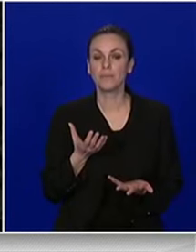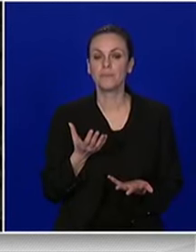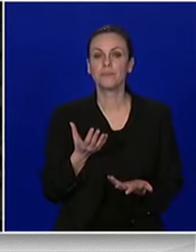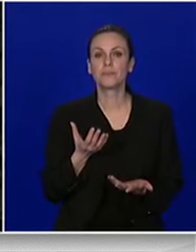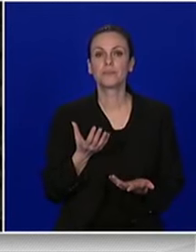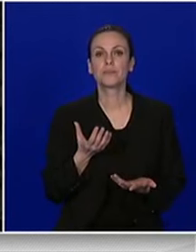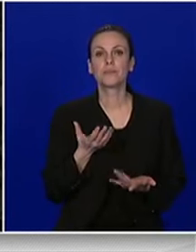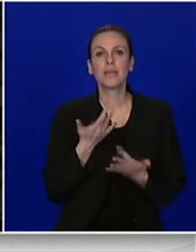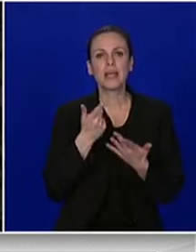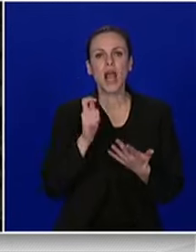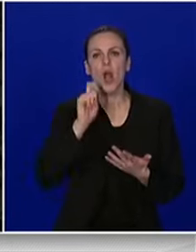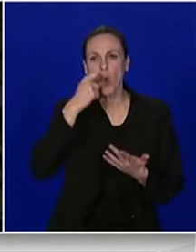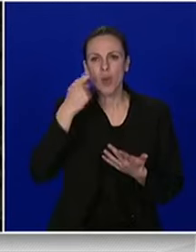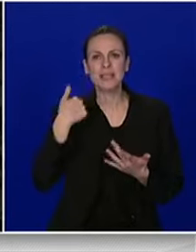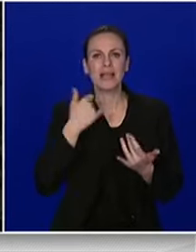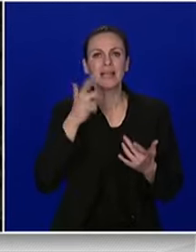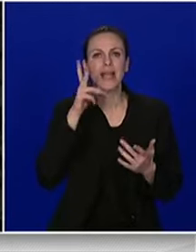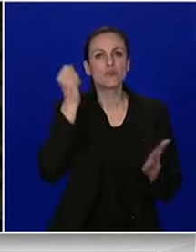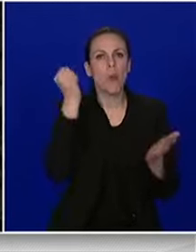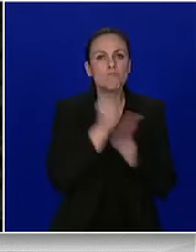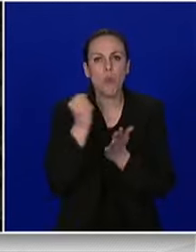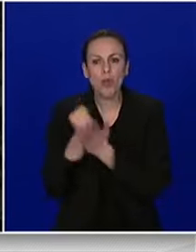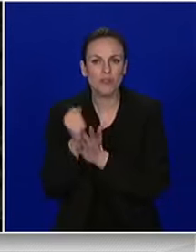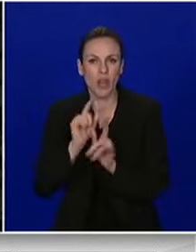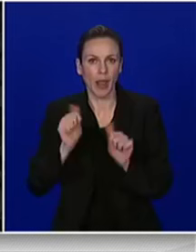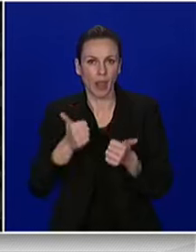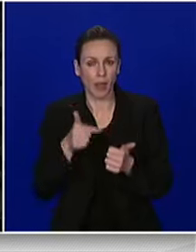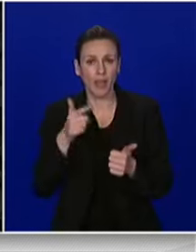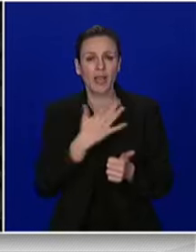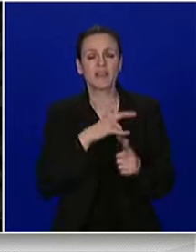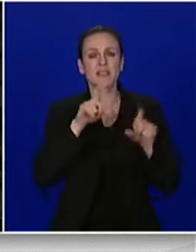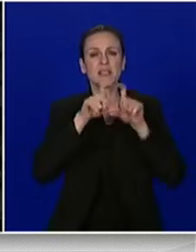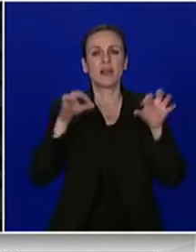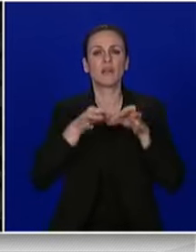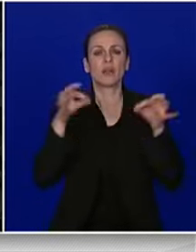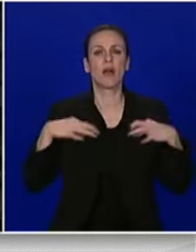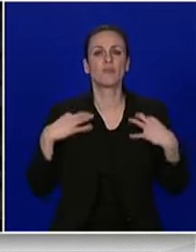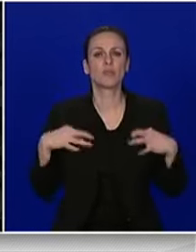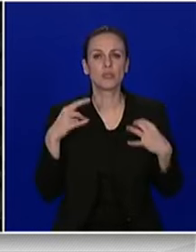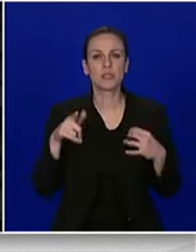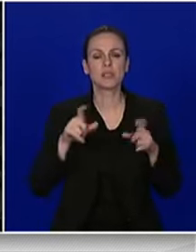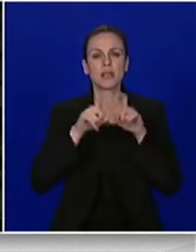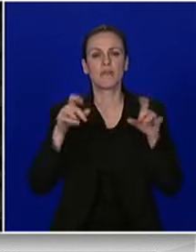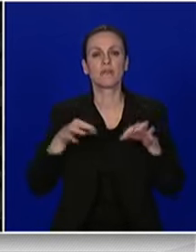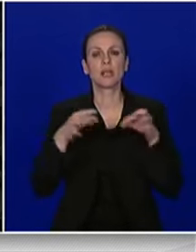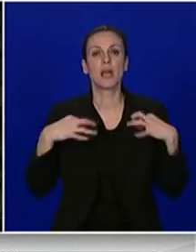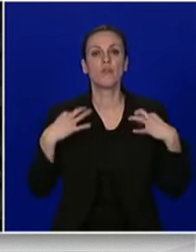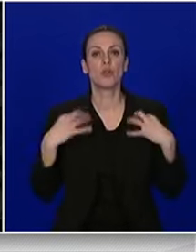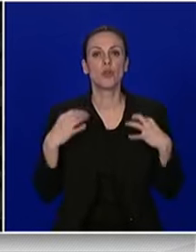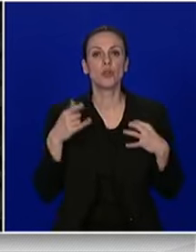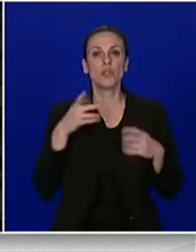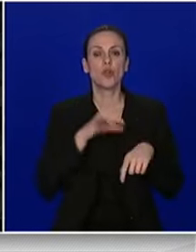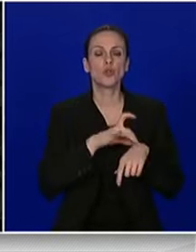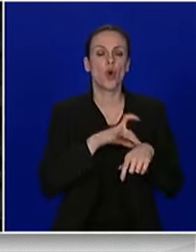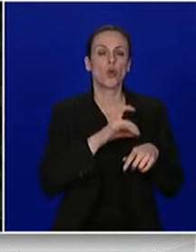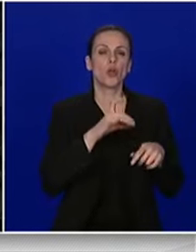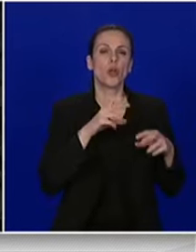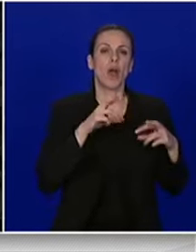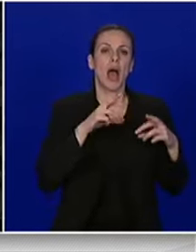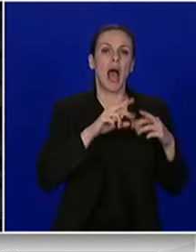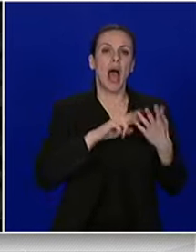Nekoliko testova je u validaciji kod nas i u Hrvatskom zavodu za javno zdravstvo i u Zavodu za javno zdravstvo dr. Andrija